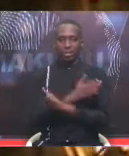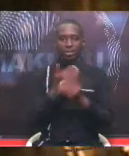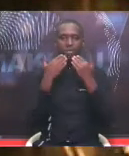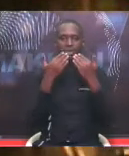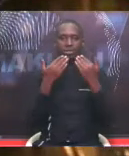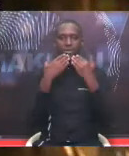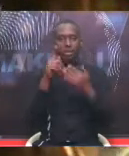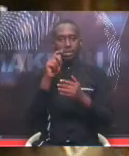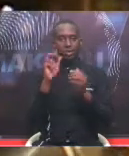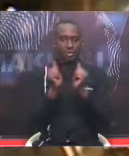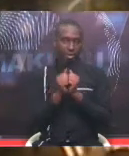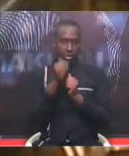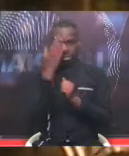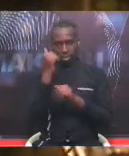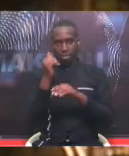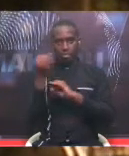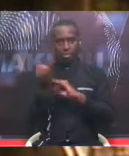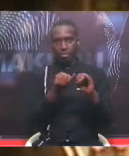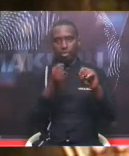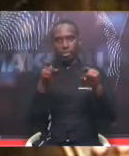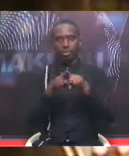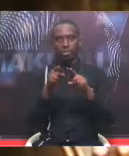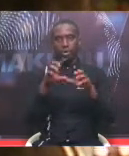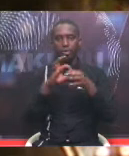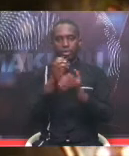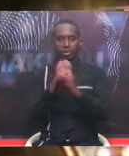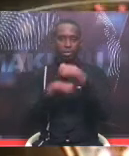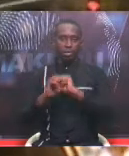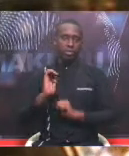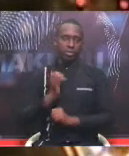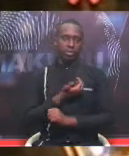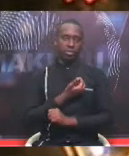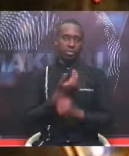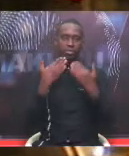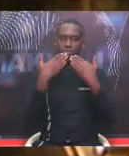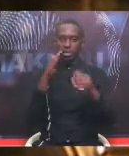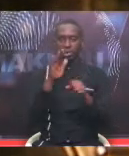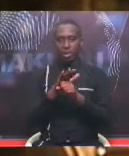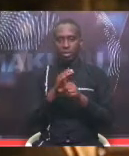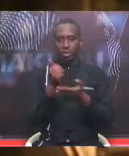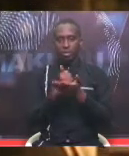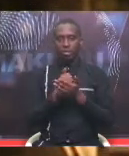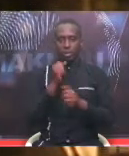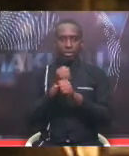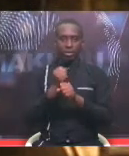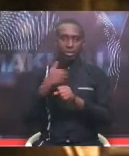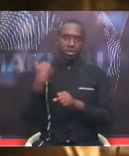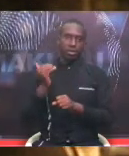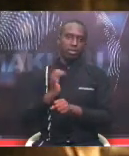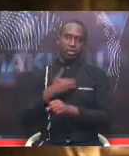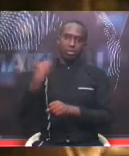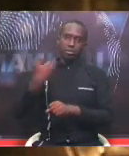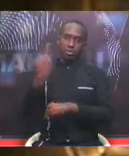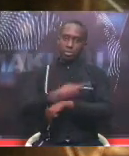kubashimira TV10 kuba mwadutumiye nk'abafatanyabikorwa bacu. Turabashimira ko mudufasha mu kazi kacu umunsi ku wundi.